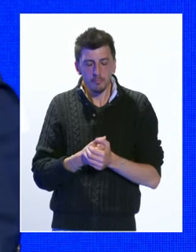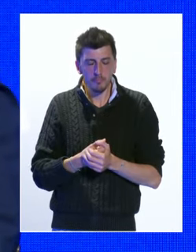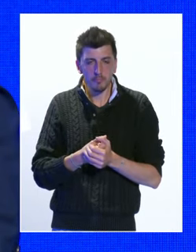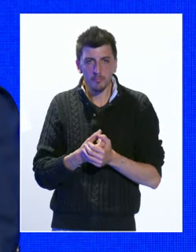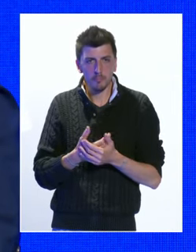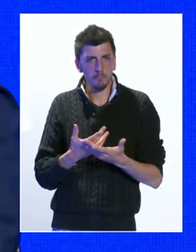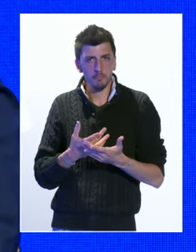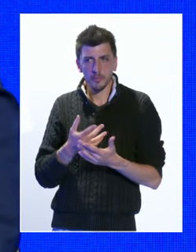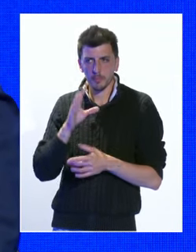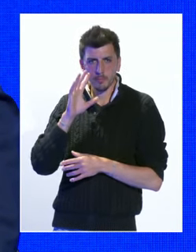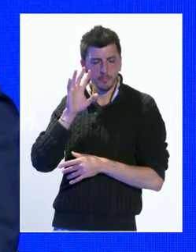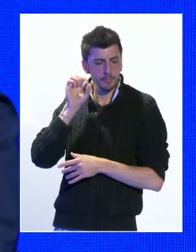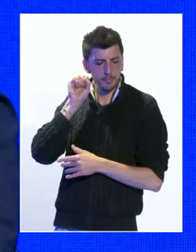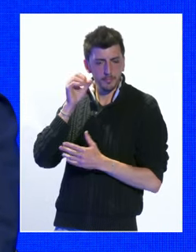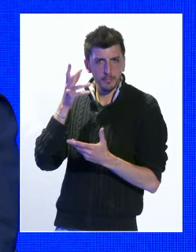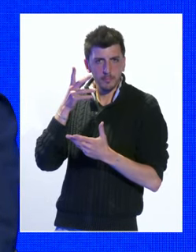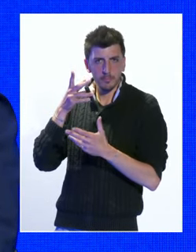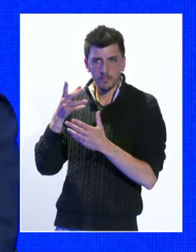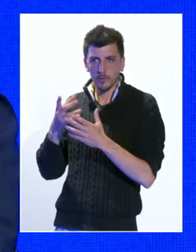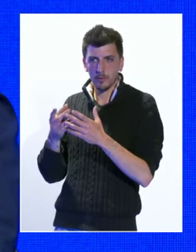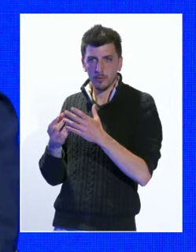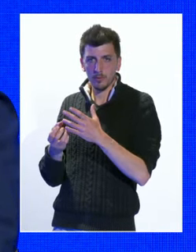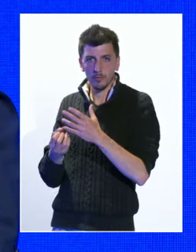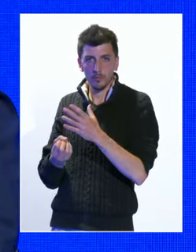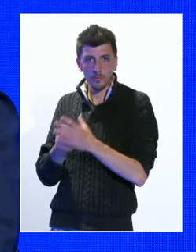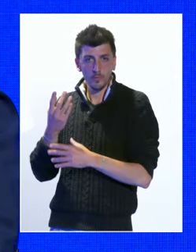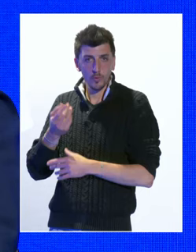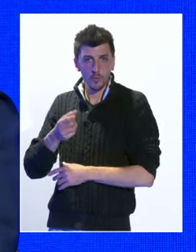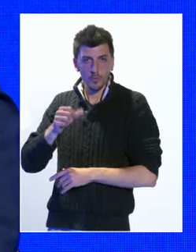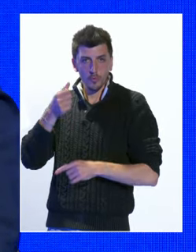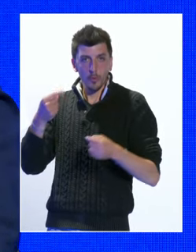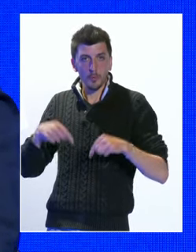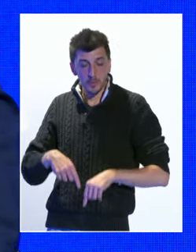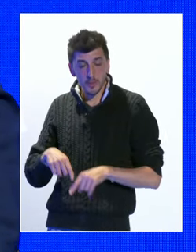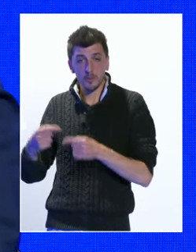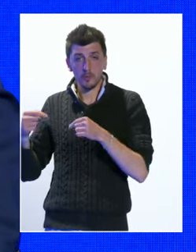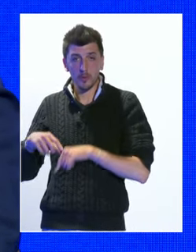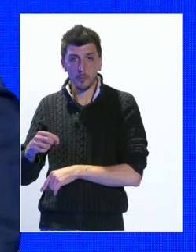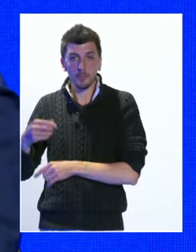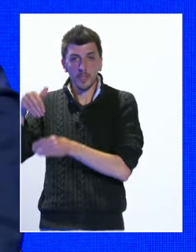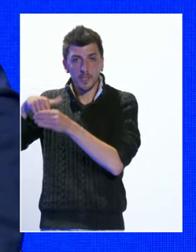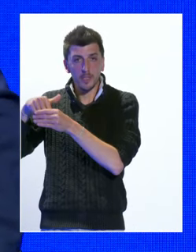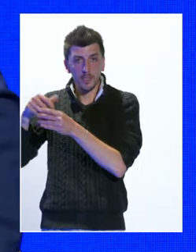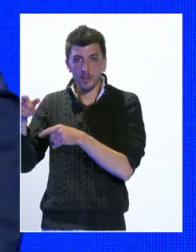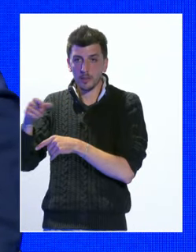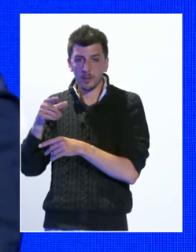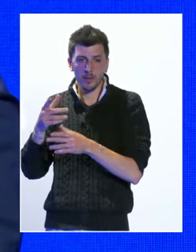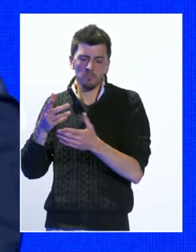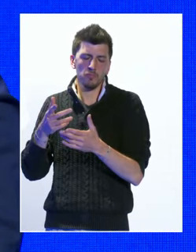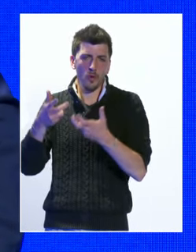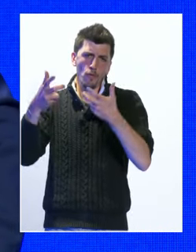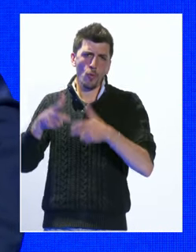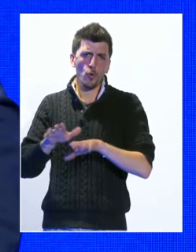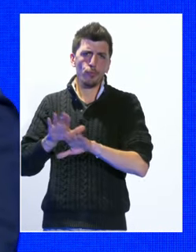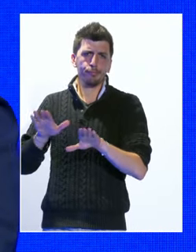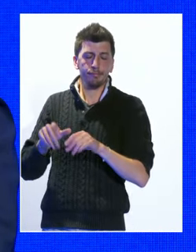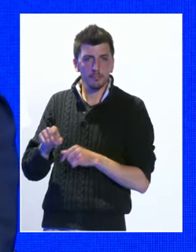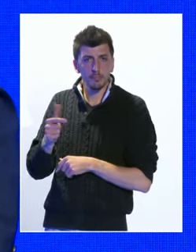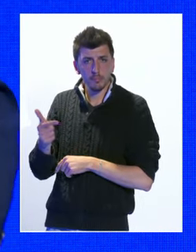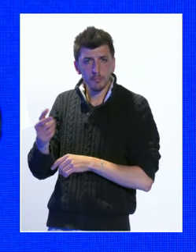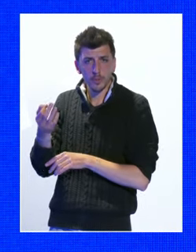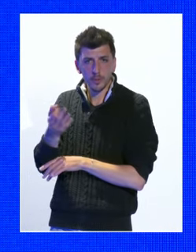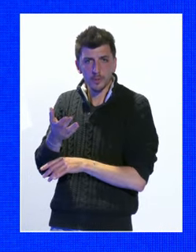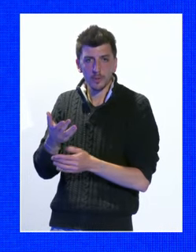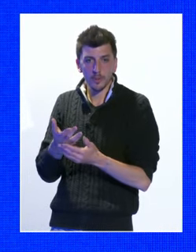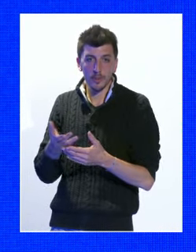ministre de l'Intérieur et le nouveau Premier ministre n'y sont plus favorables. Et que donc, une fois de